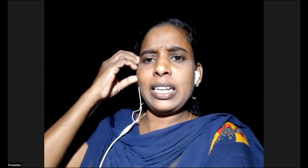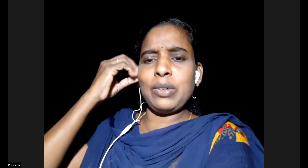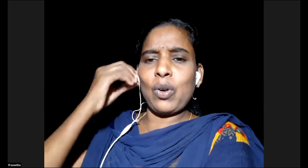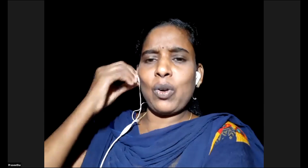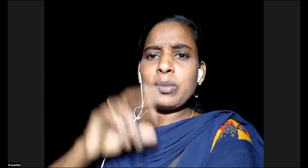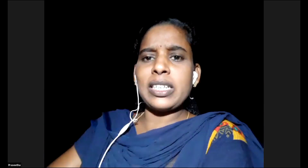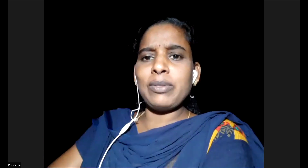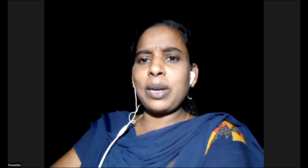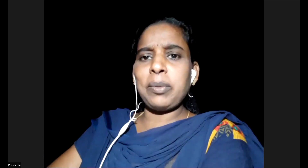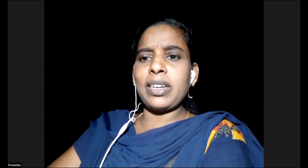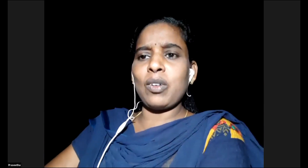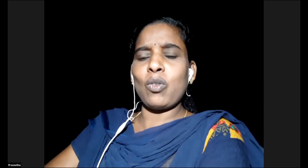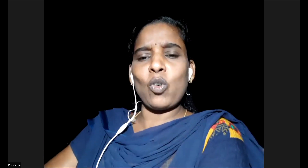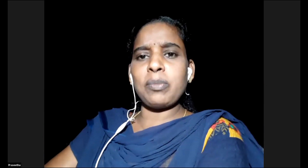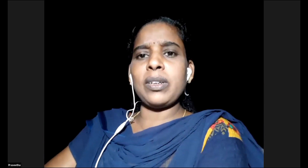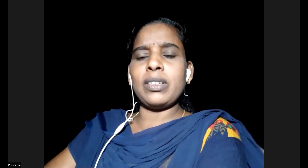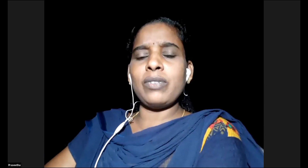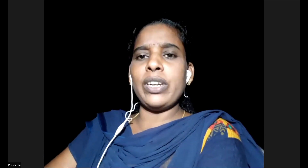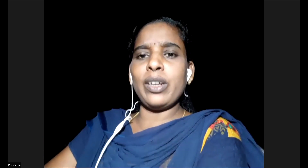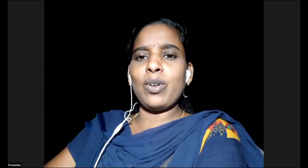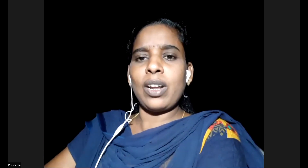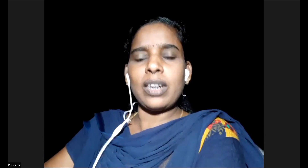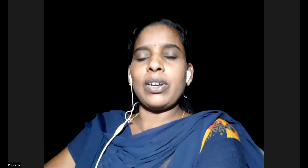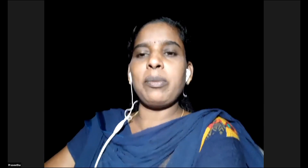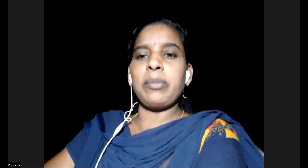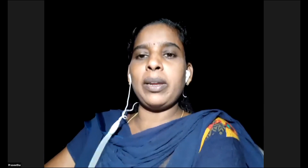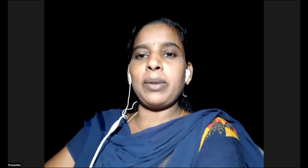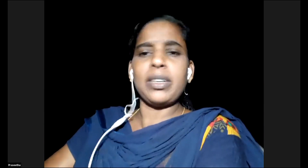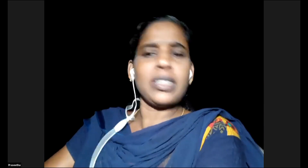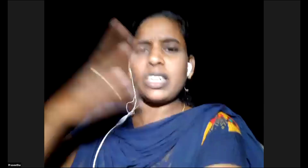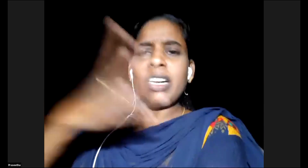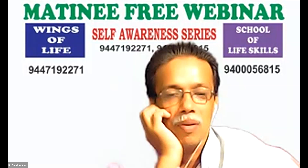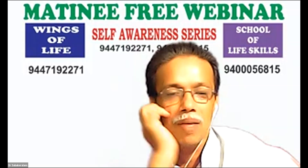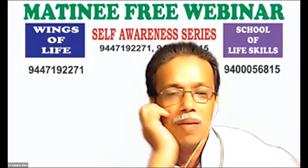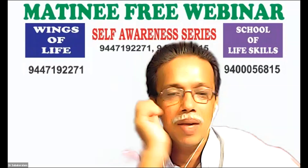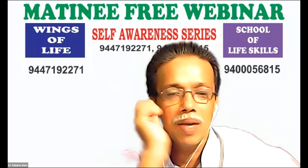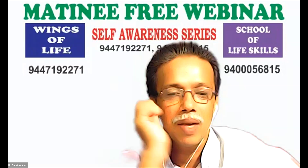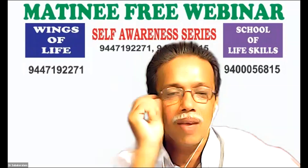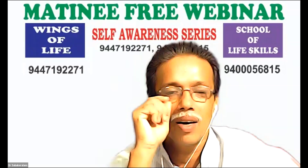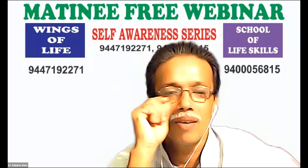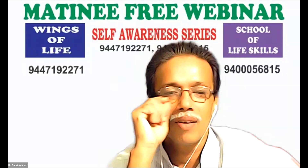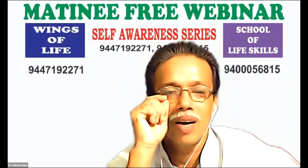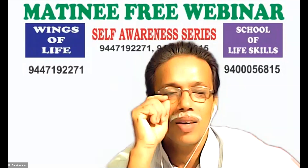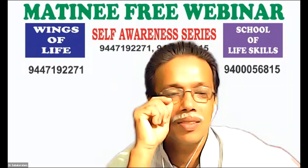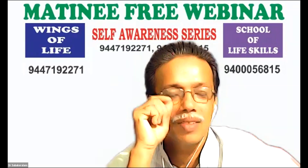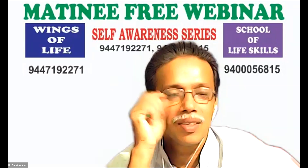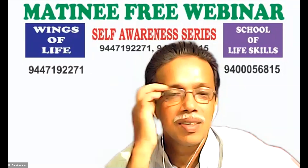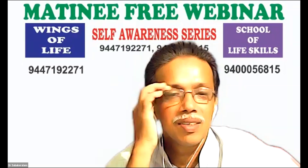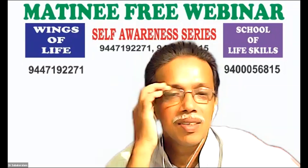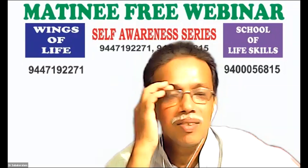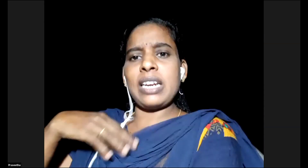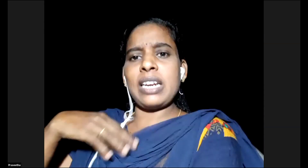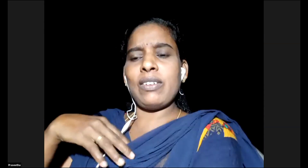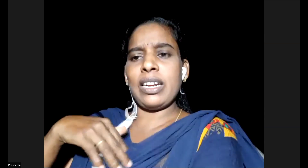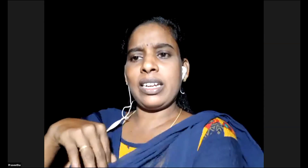ഇതന്നെയാണ് വോയിസ് മെസ്സേജ് ഇവർക്ക് പറ്റില്ലല്ലോ, വാട്സപ്പ് വീഡിയോ കോൾ ആണ് ഇവരുടെ മെയിൻ പരിപാടി. നമുക്കൊന്നും തിരിയൂല,